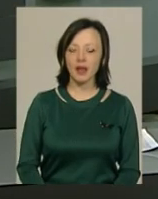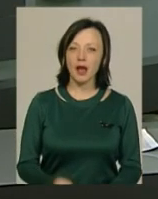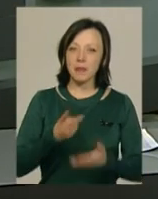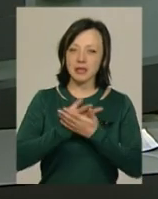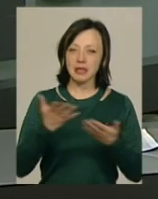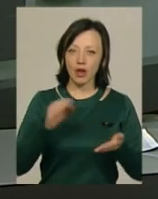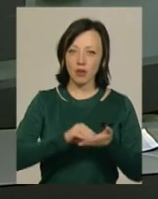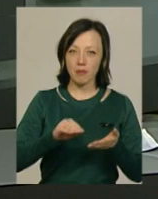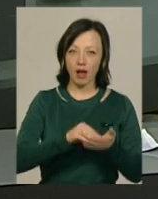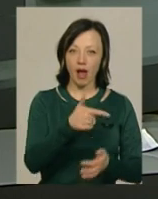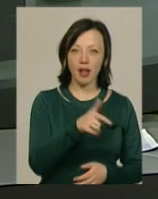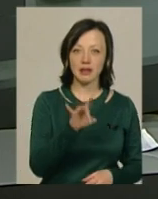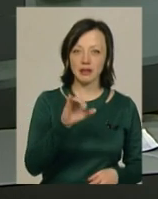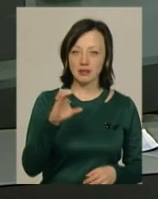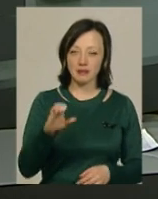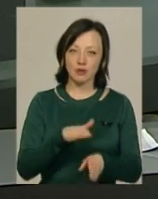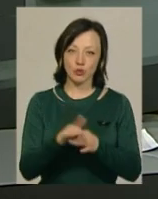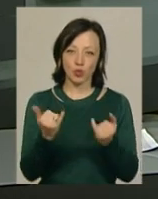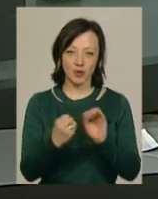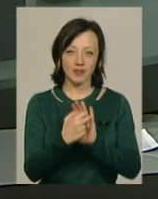Презентація роману Галини Рис відбудеться сьогодні о